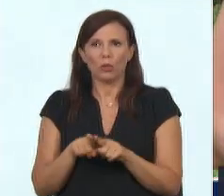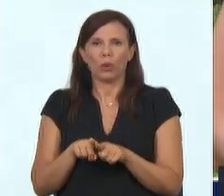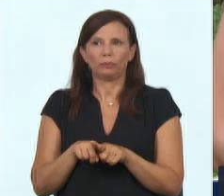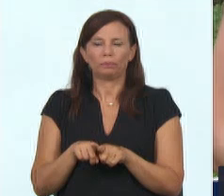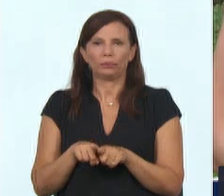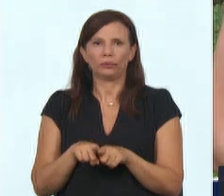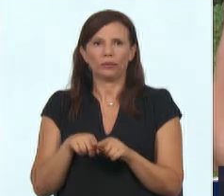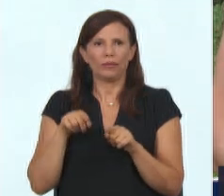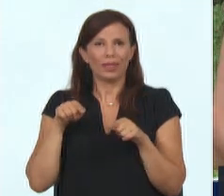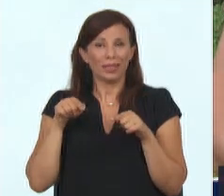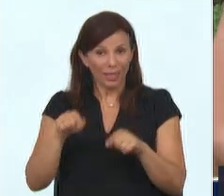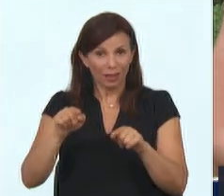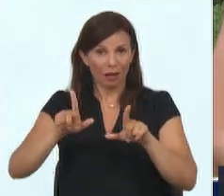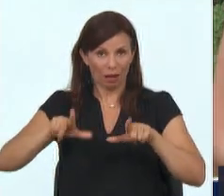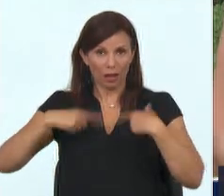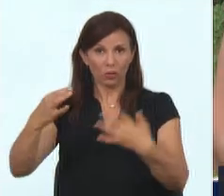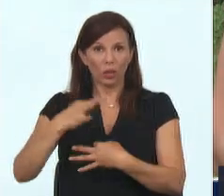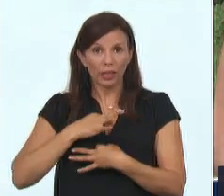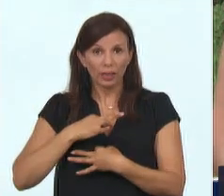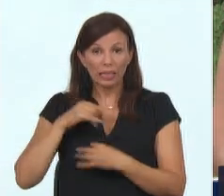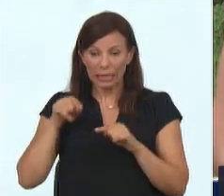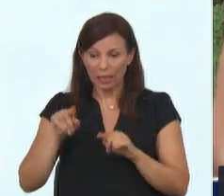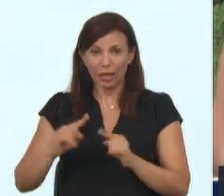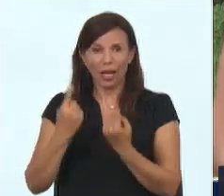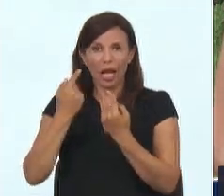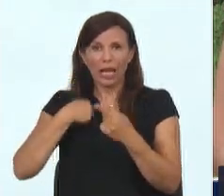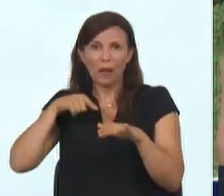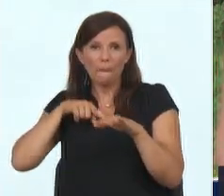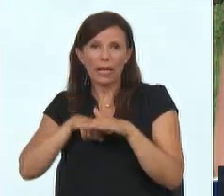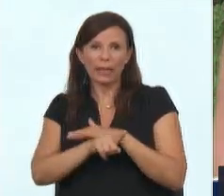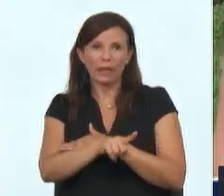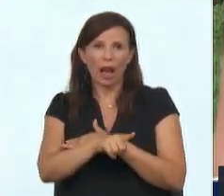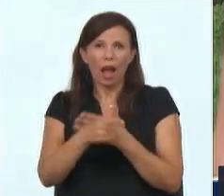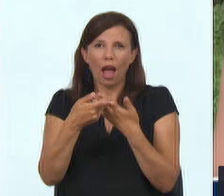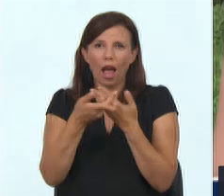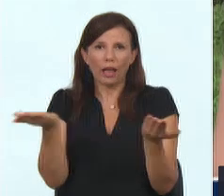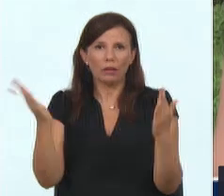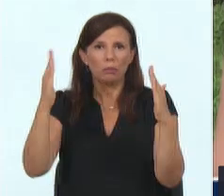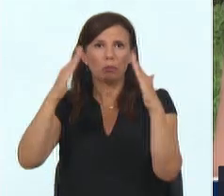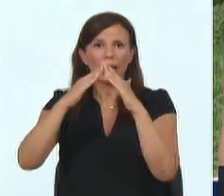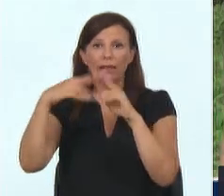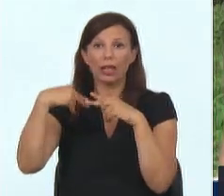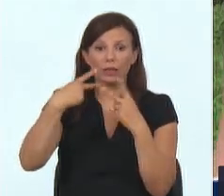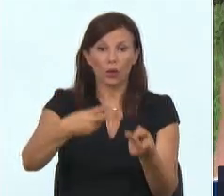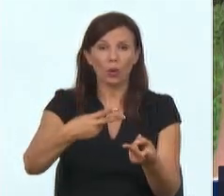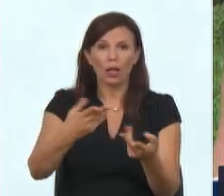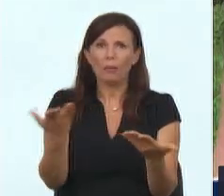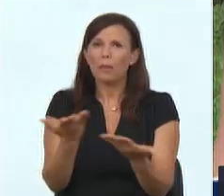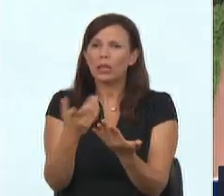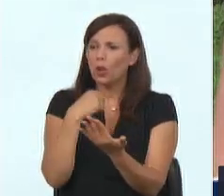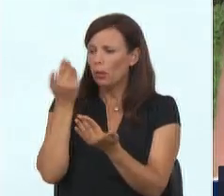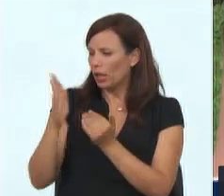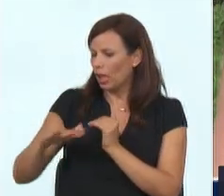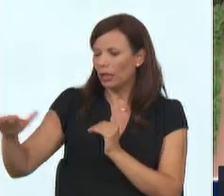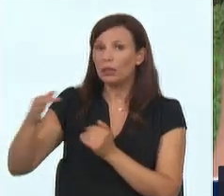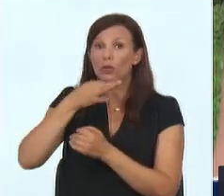כאילו, זה החיים שלי? זה מה שקרה לי? אני פליטה עכשיו? אין לי בית לחזור אליו? מה אני אומרת לילדים שלי